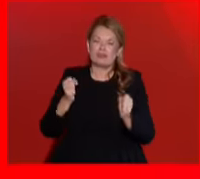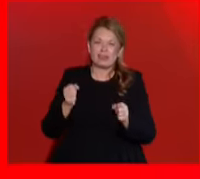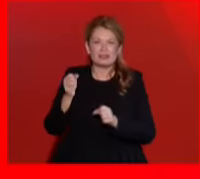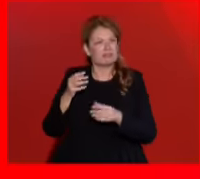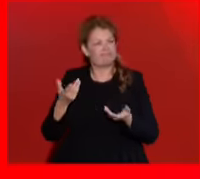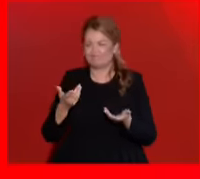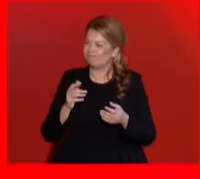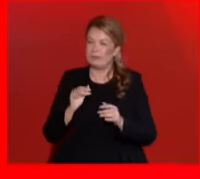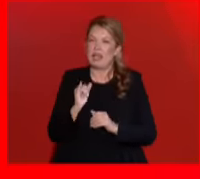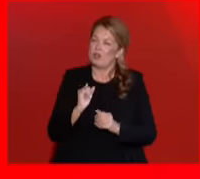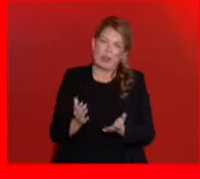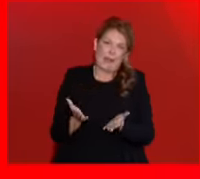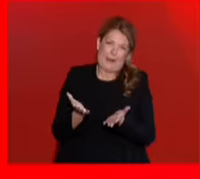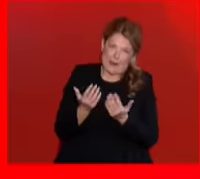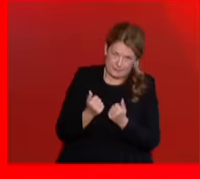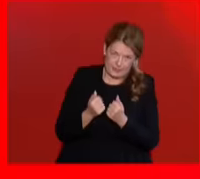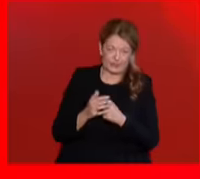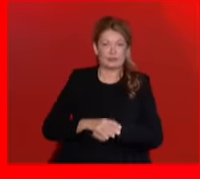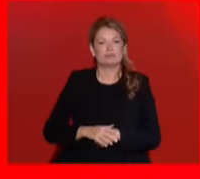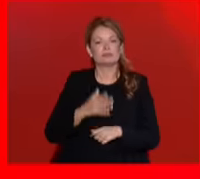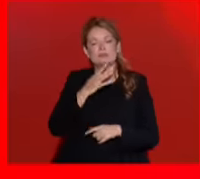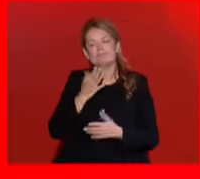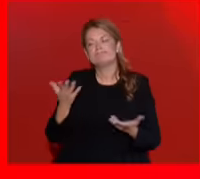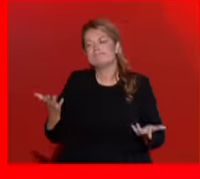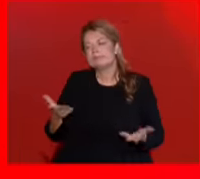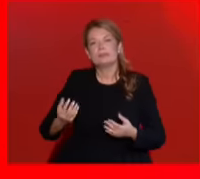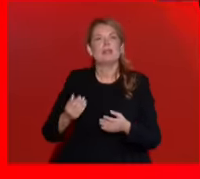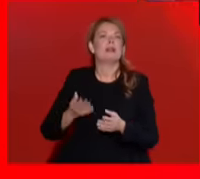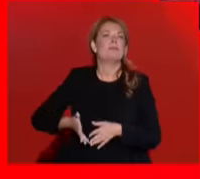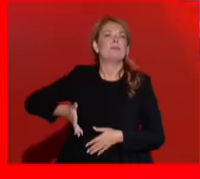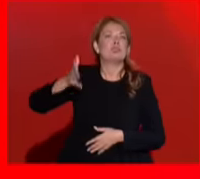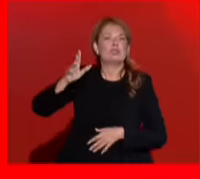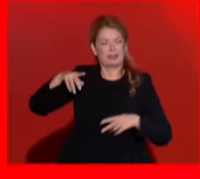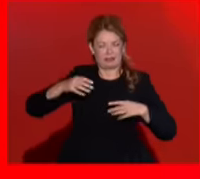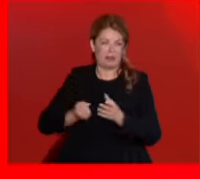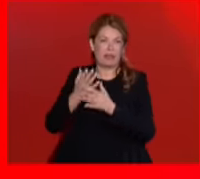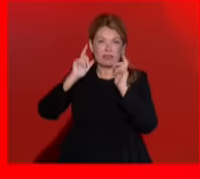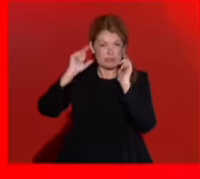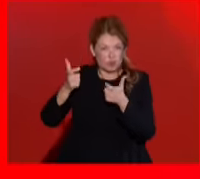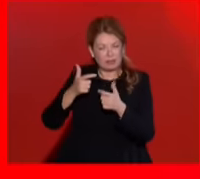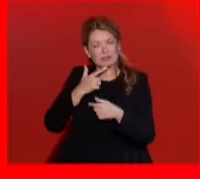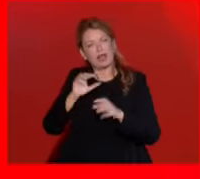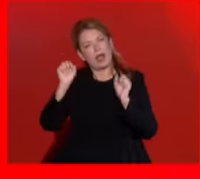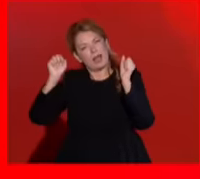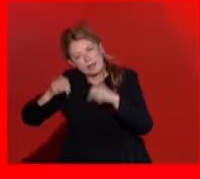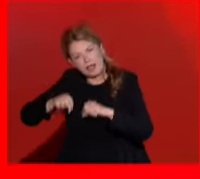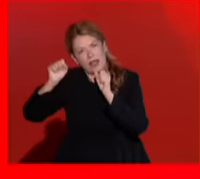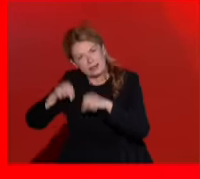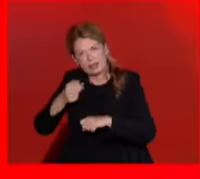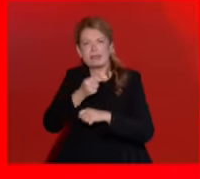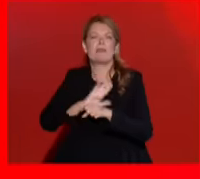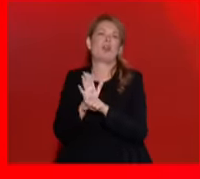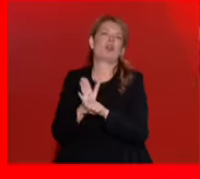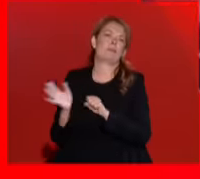Δώσαμε δυστυχώς συνένεση στην κυβέρνηση Μητσοτάκη στο θέμα της πανδημίας, λέγοντας ότι και εμείς θα βάζαμε τους